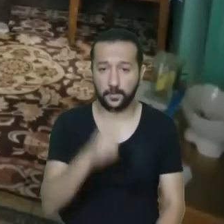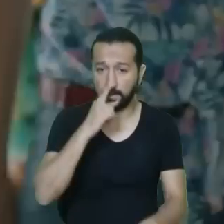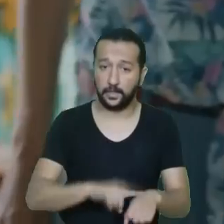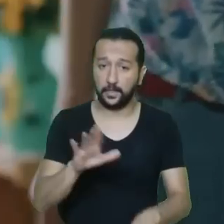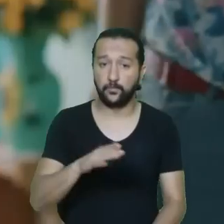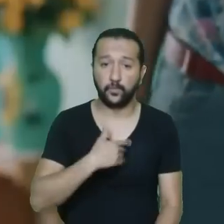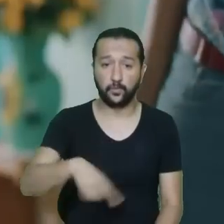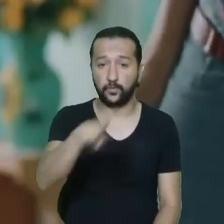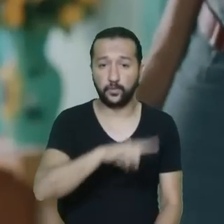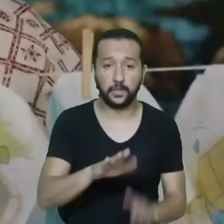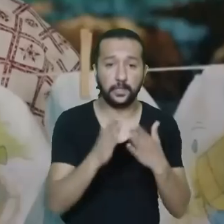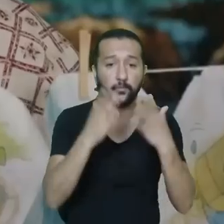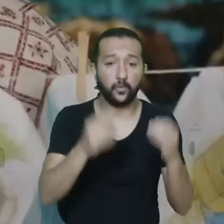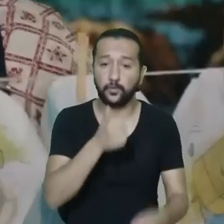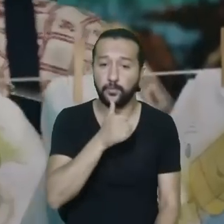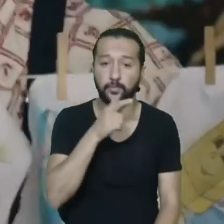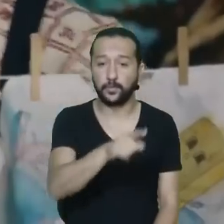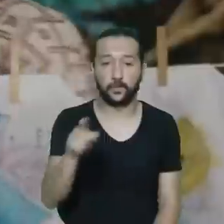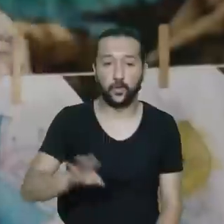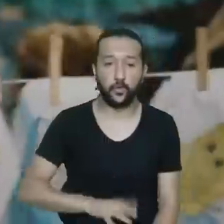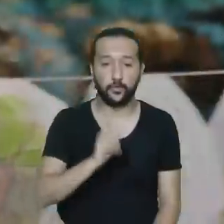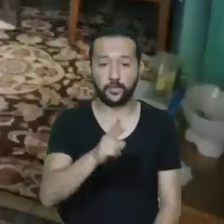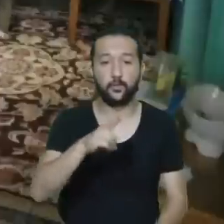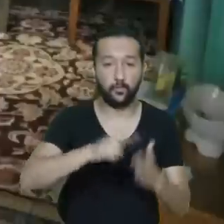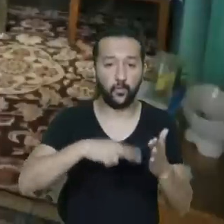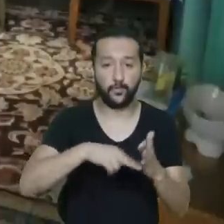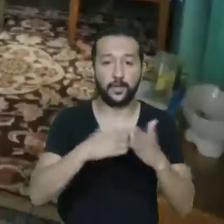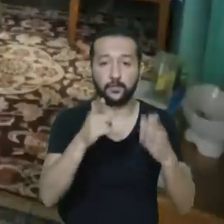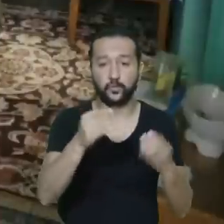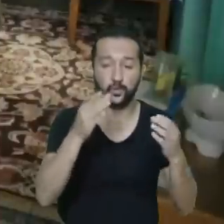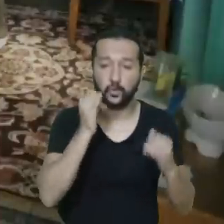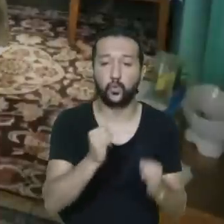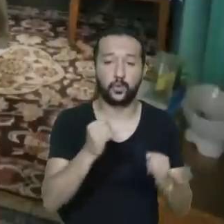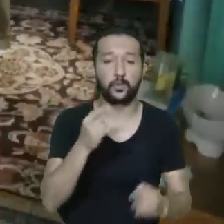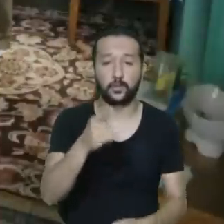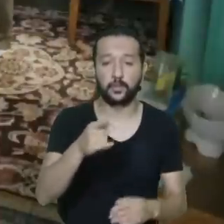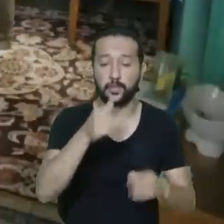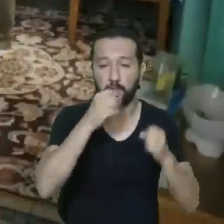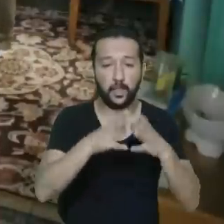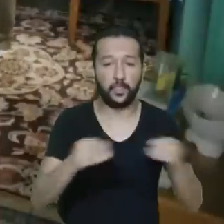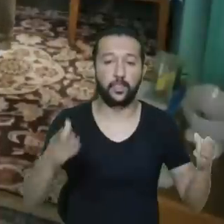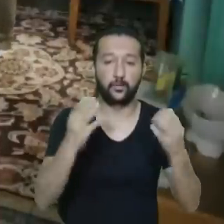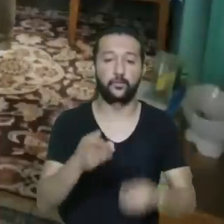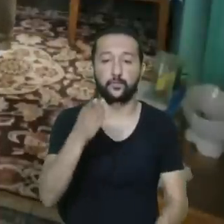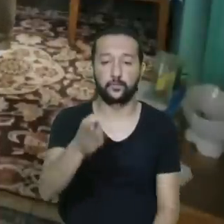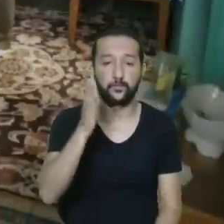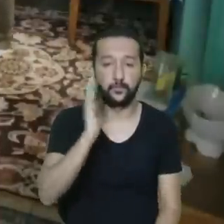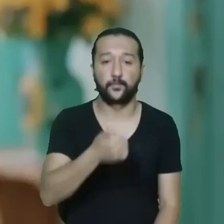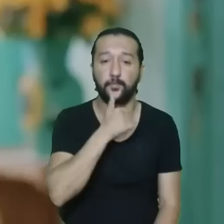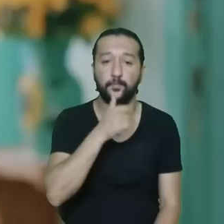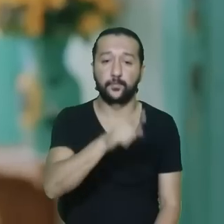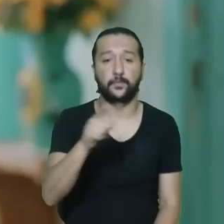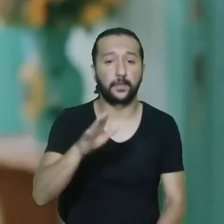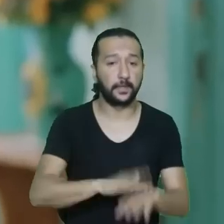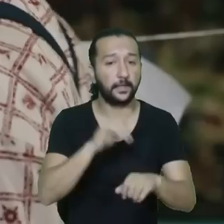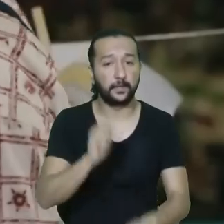İnanmıyorum ya. Kitaplarıma ne oldu baba? Oğlum senin de bu boyama kitapların çok adiymiş. Aktılar gittiler. Of baba ya.